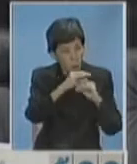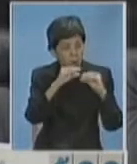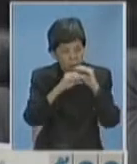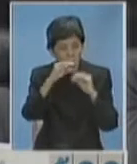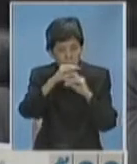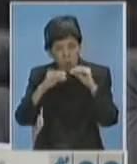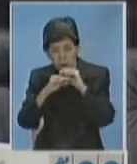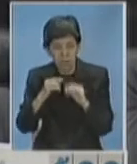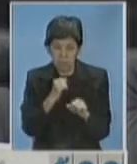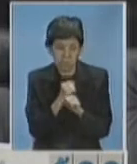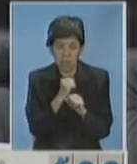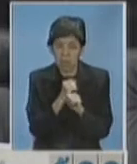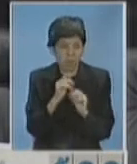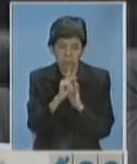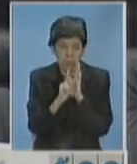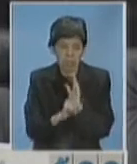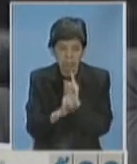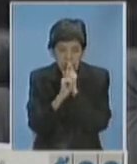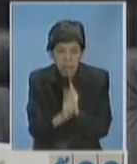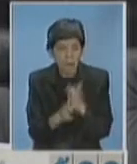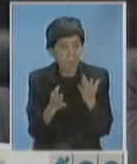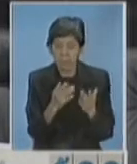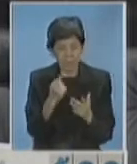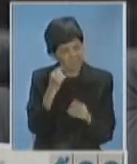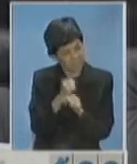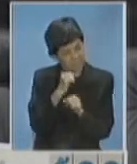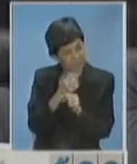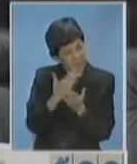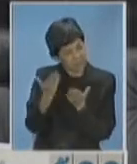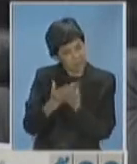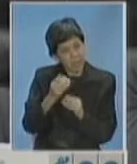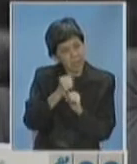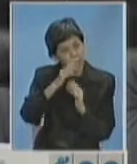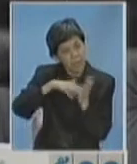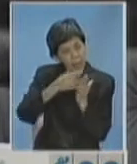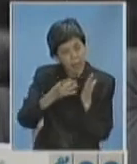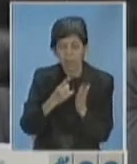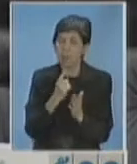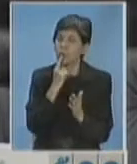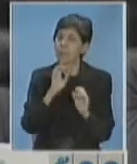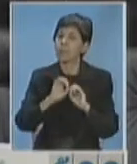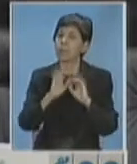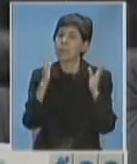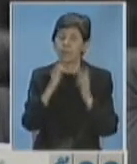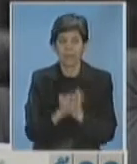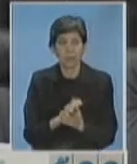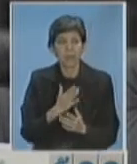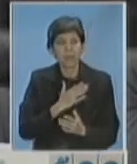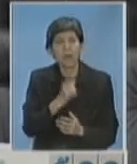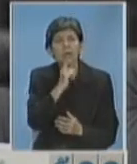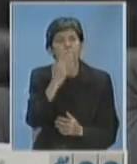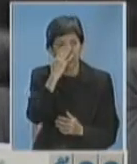ค่ะไม่มีวินัยนะคะแล้วก็ไม่มีวิสัยทัศน์ในการใช้จ่ายเงินของแผ่นดินนะคะทำไมถึงดิฉันได้กล่